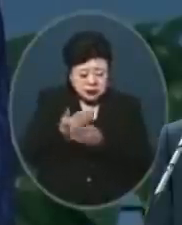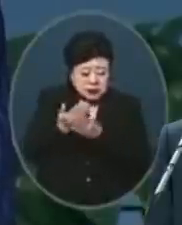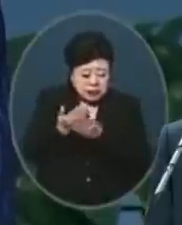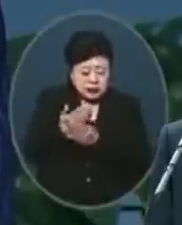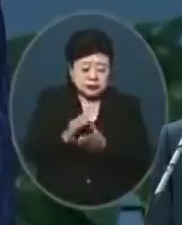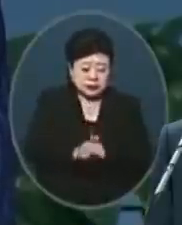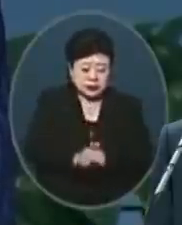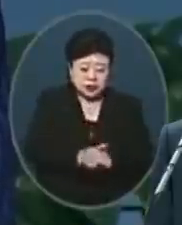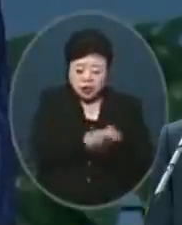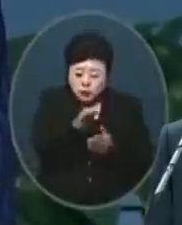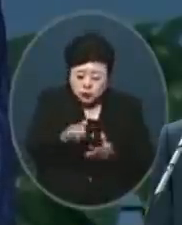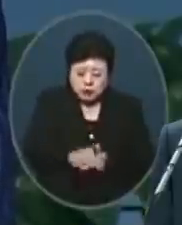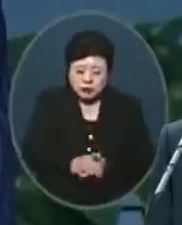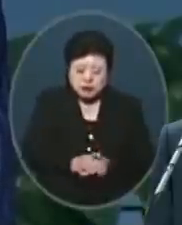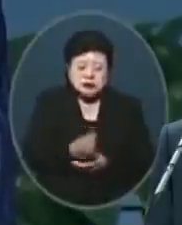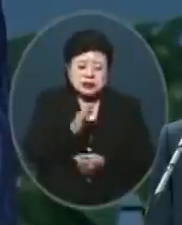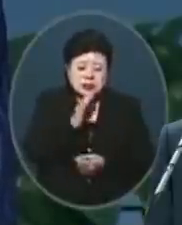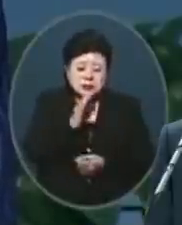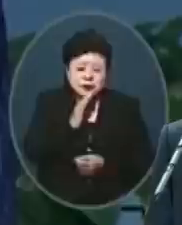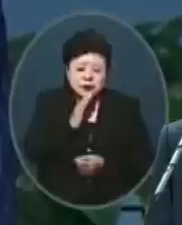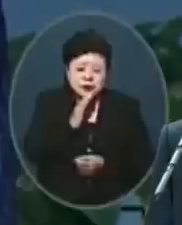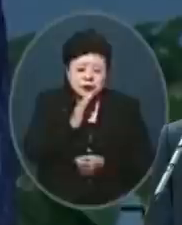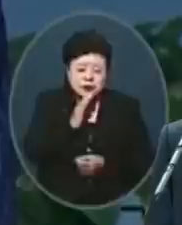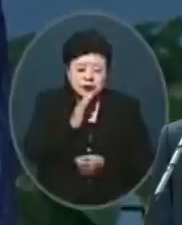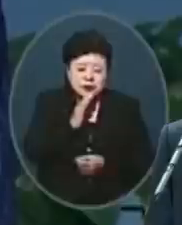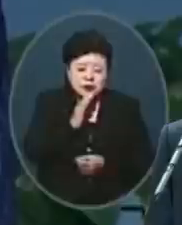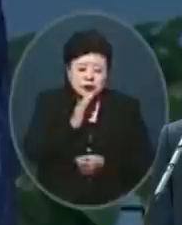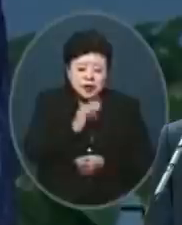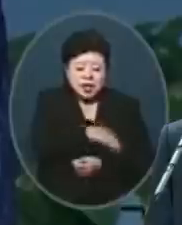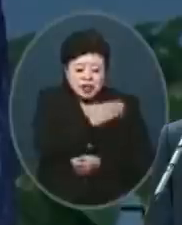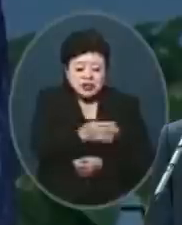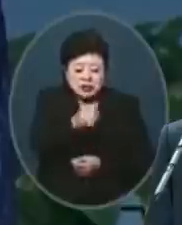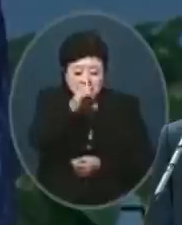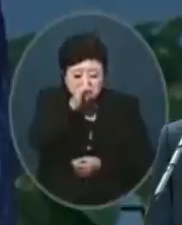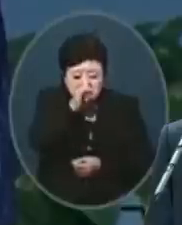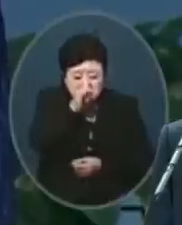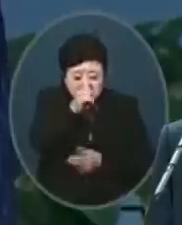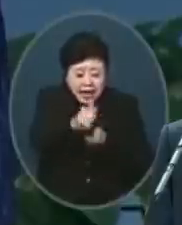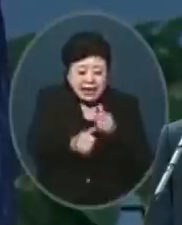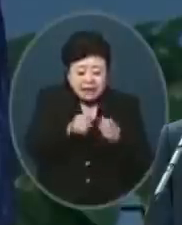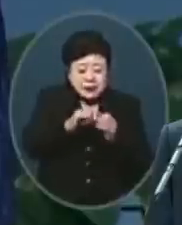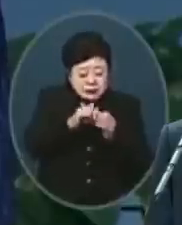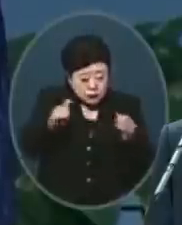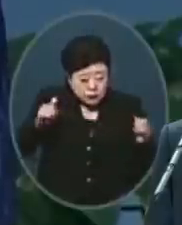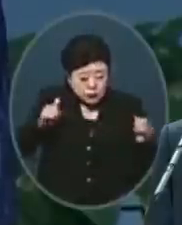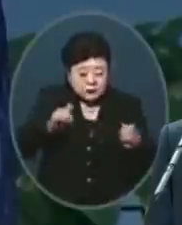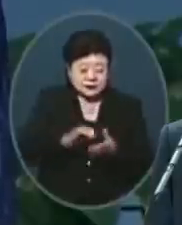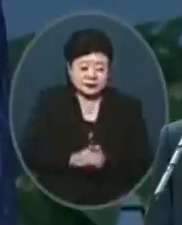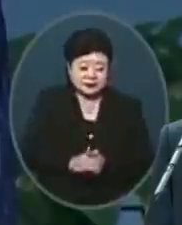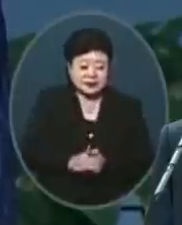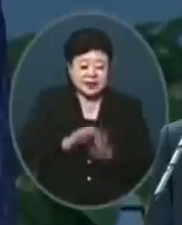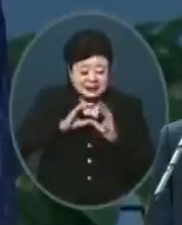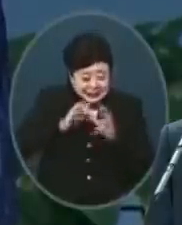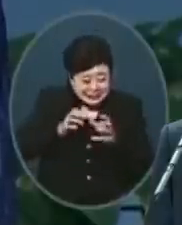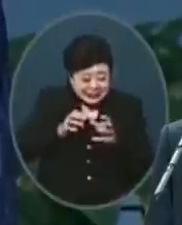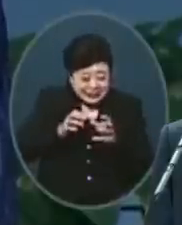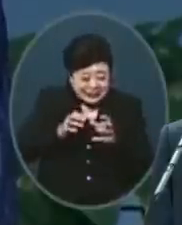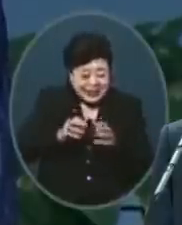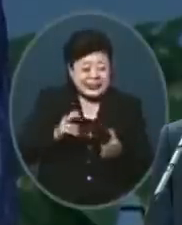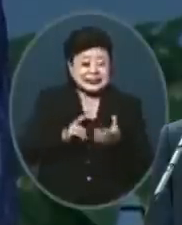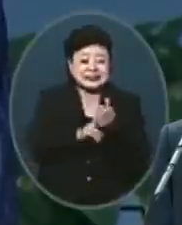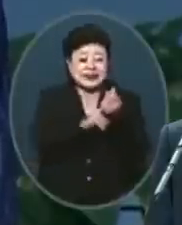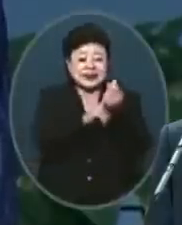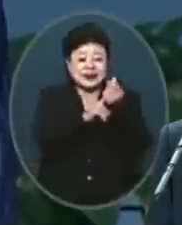시작하면 우리는 참으로 능력 있는 하나님의 백성들로서 세상에